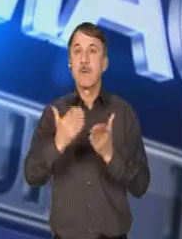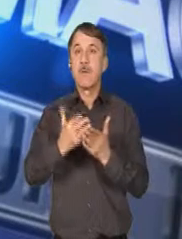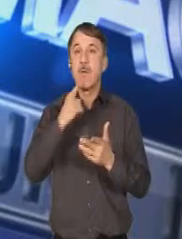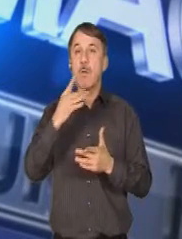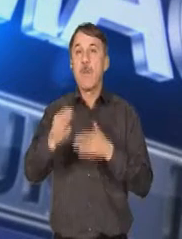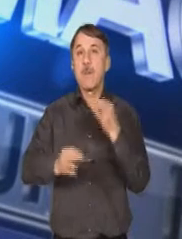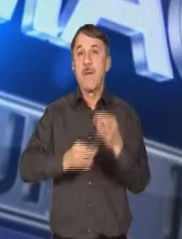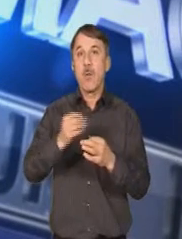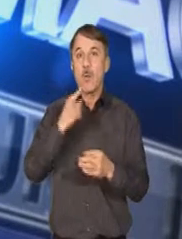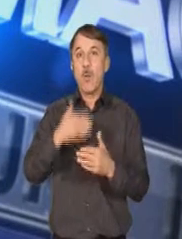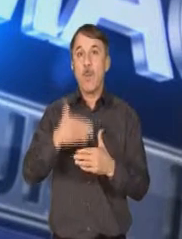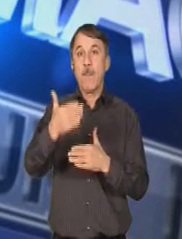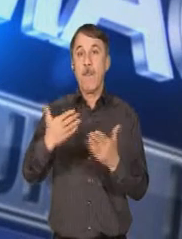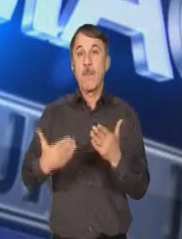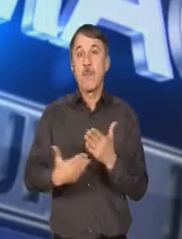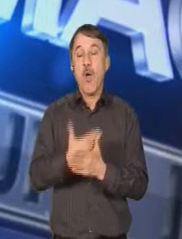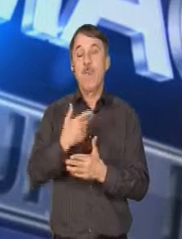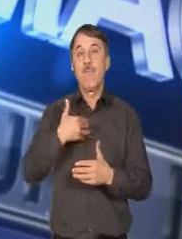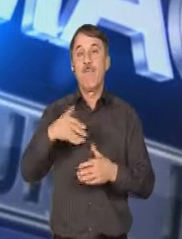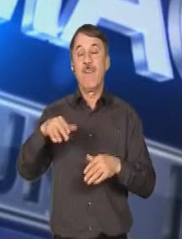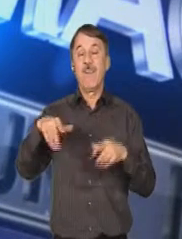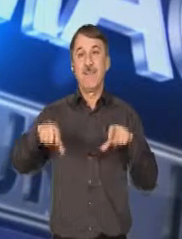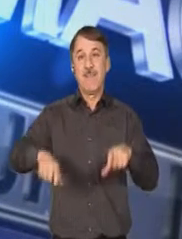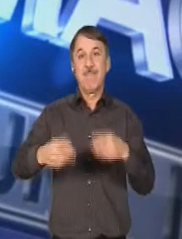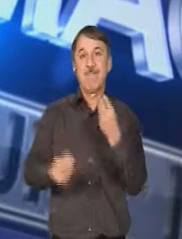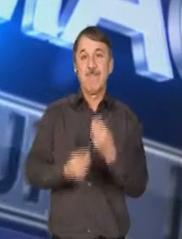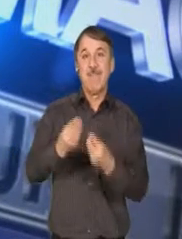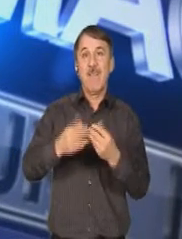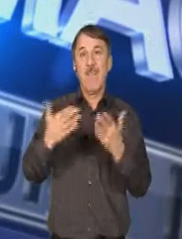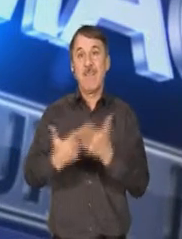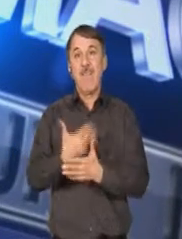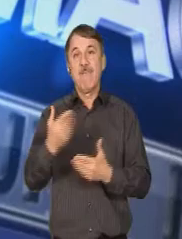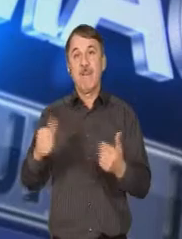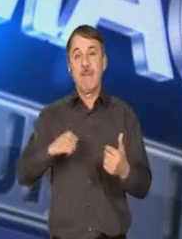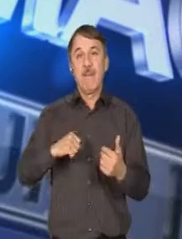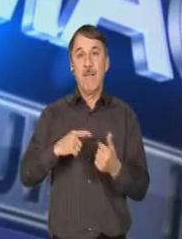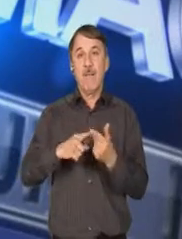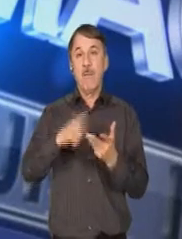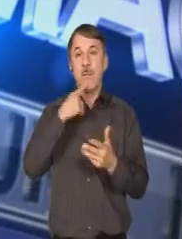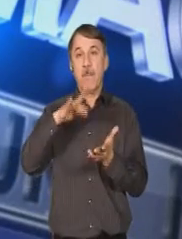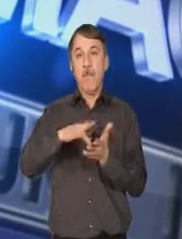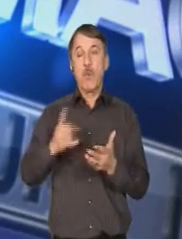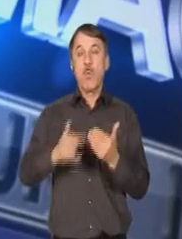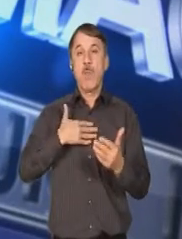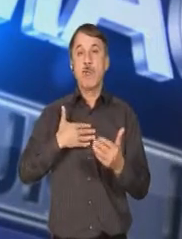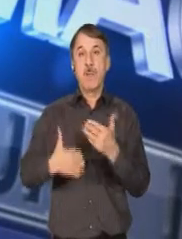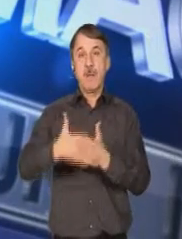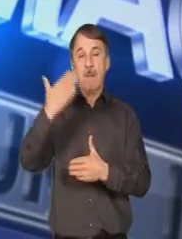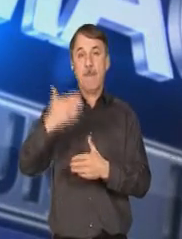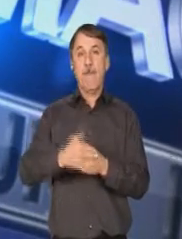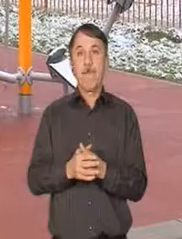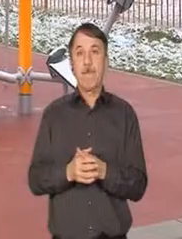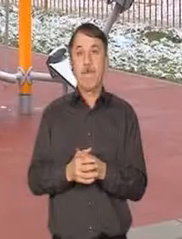ljubitelji vežbanja u prirodi uskoro će dobiti nova igrališta i terene za vežbanje na otvorenom, na više lokacija u našem